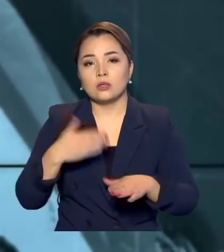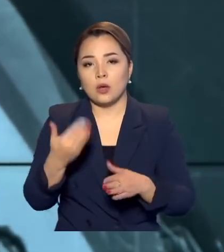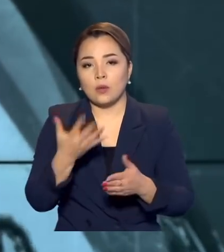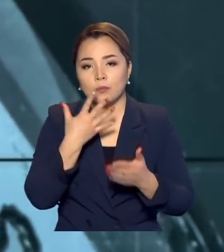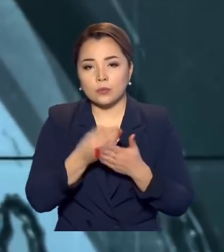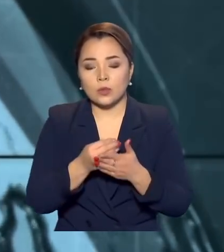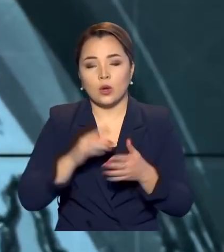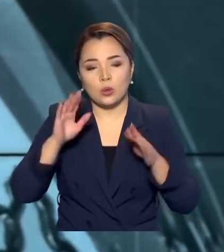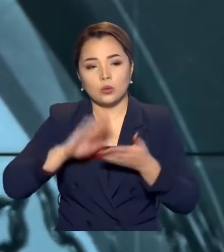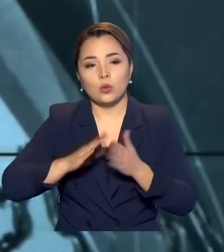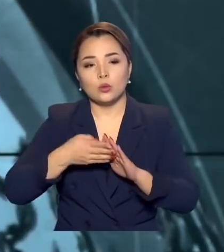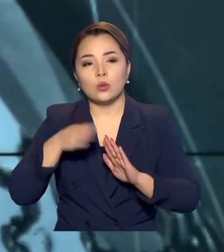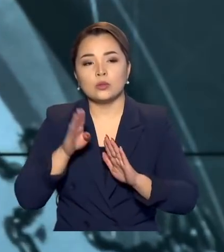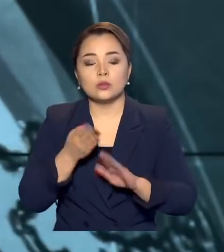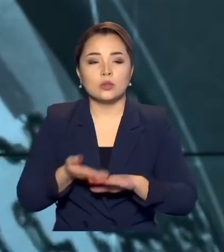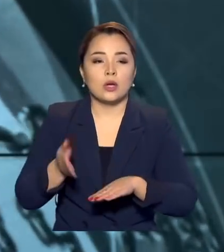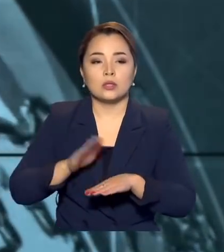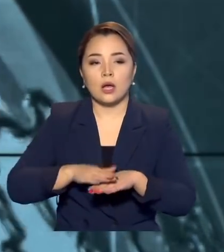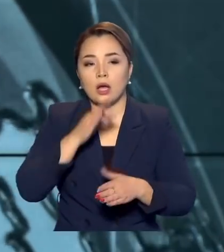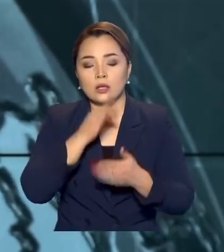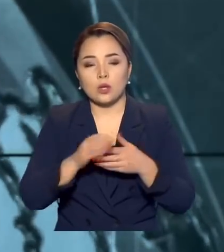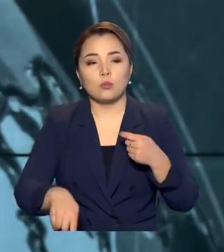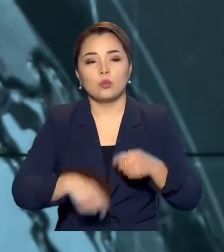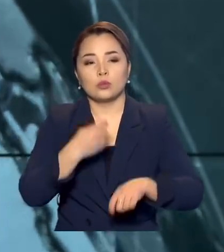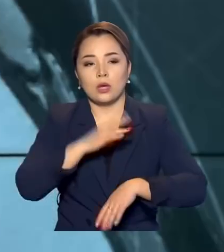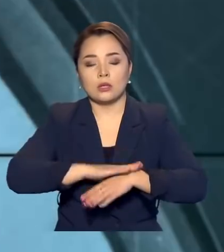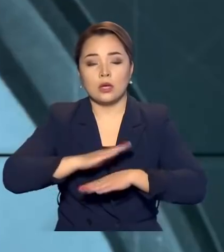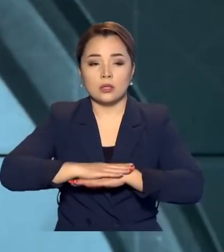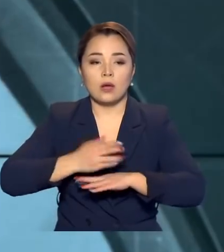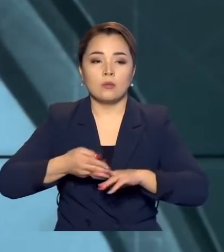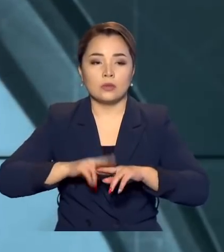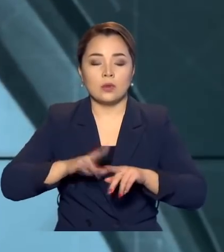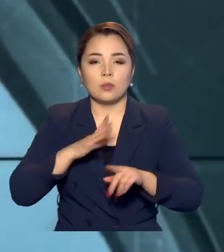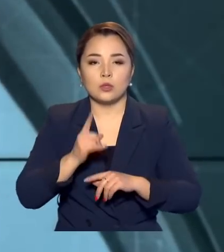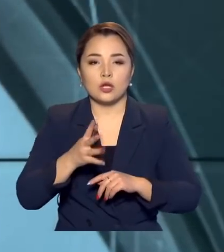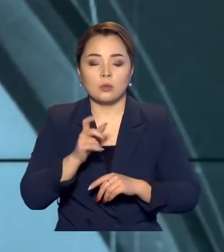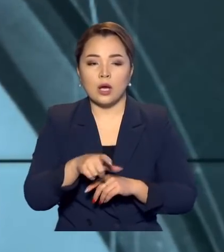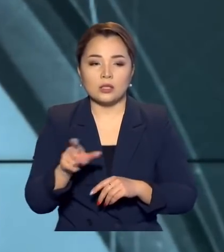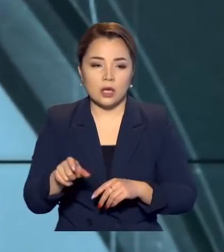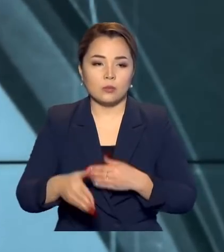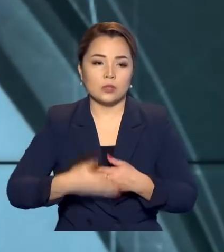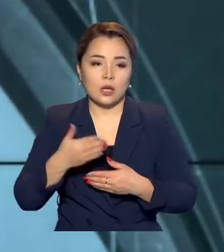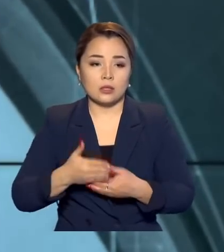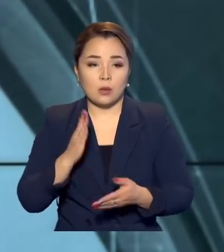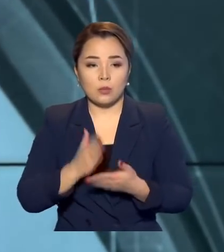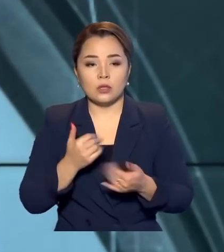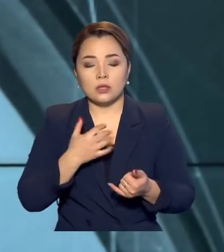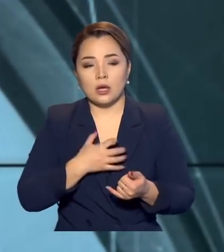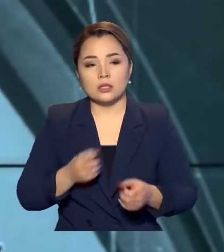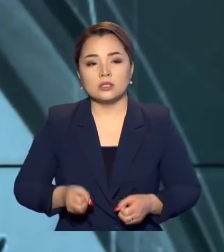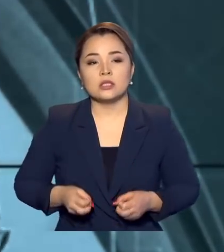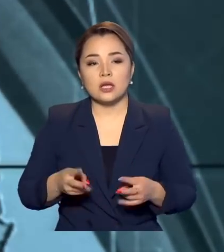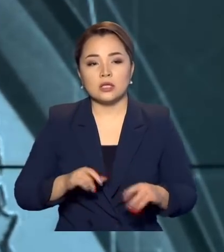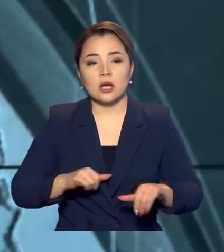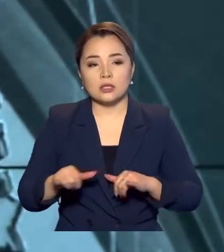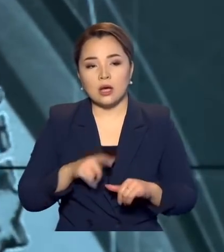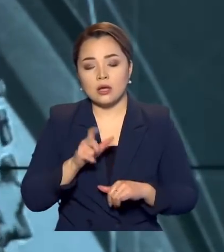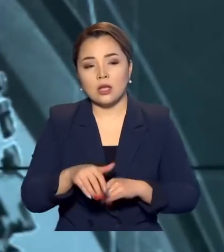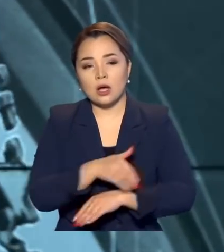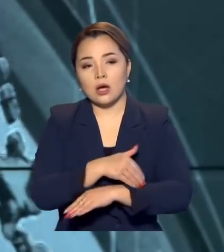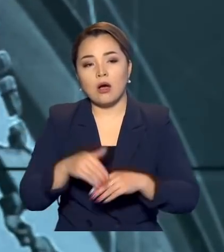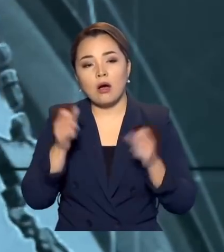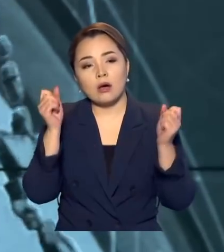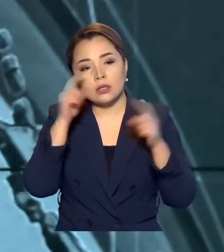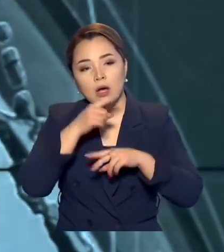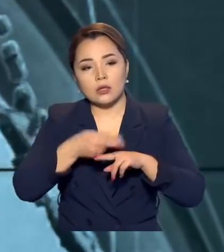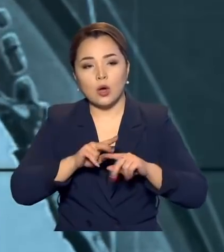бойынша төтенше жағдай тәртібін бұзған 1500 адам жауапқа тартылды. Қазіргі уақытта негізгі күш террористердің мекенжайын анықтап,